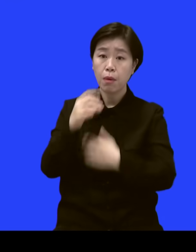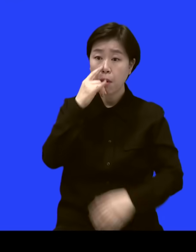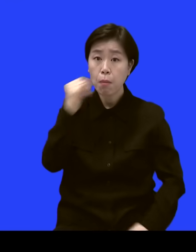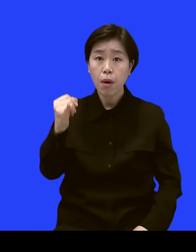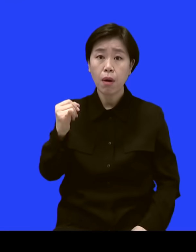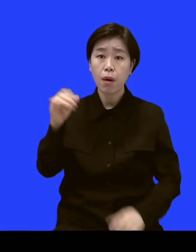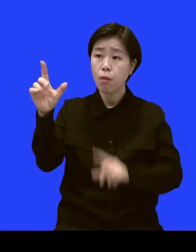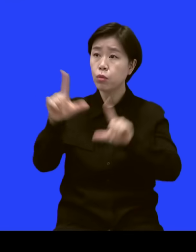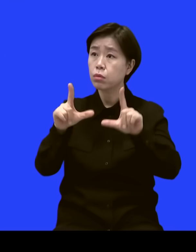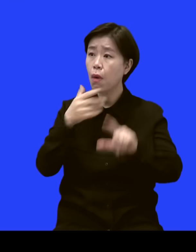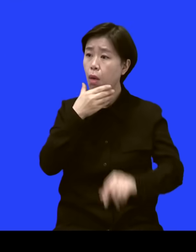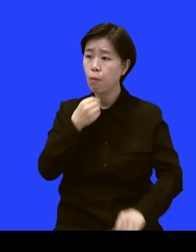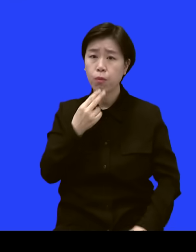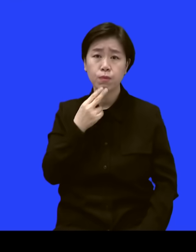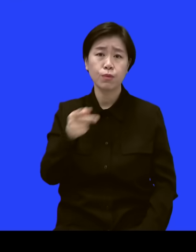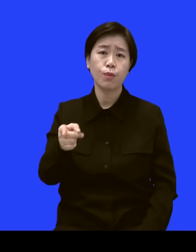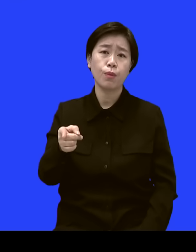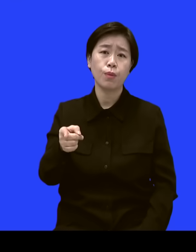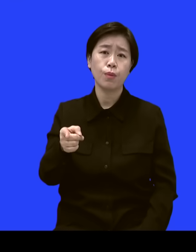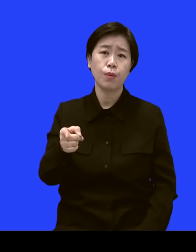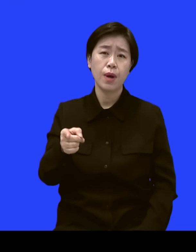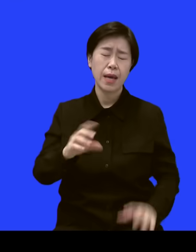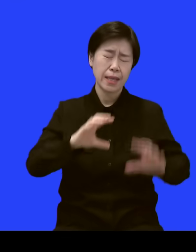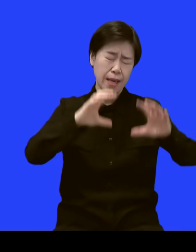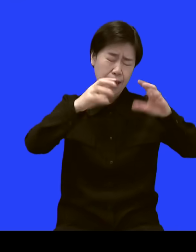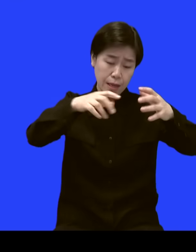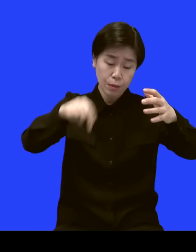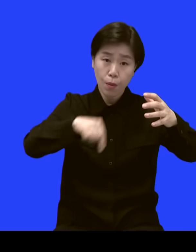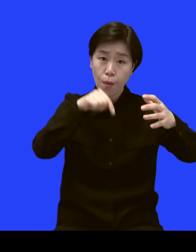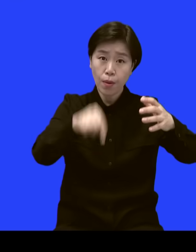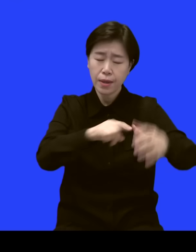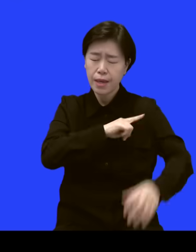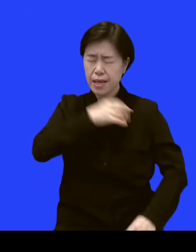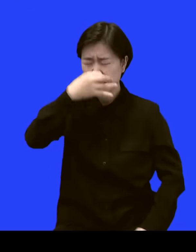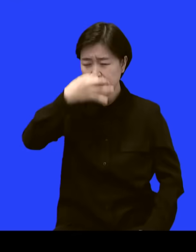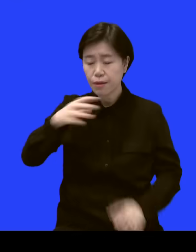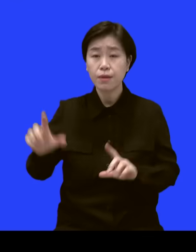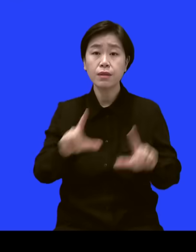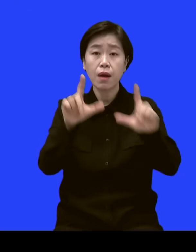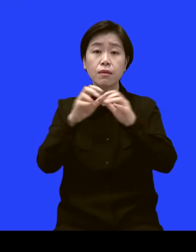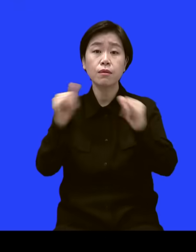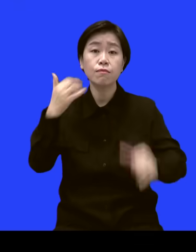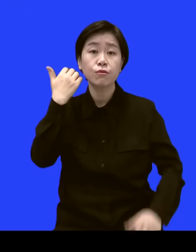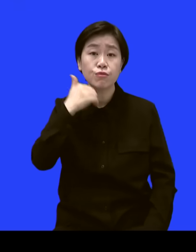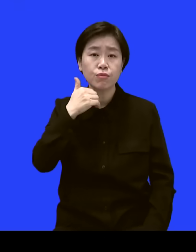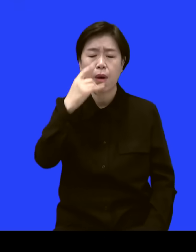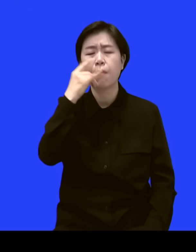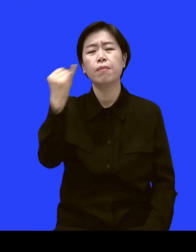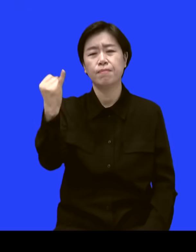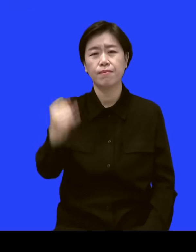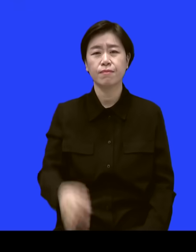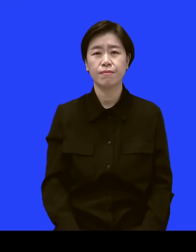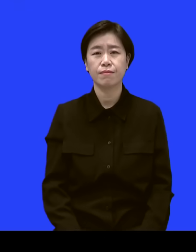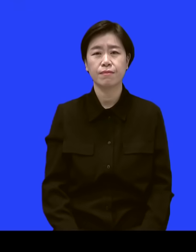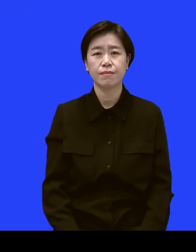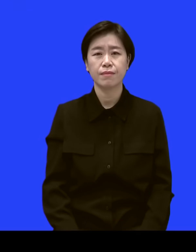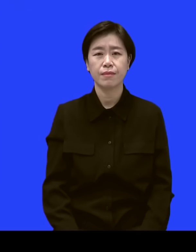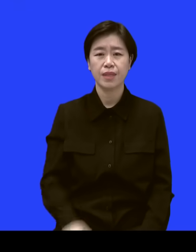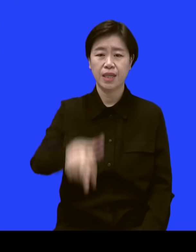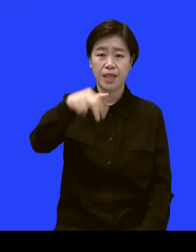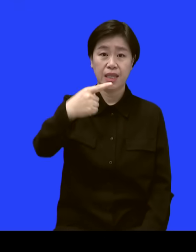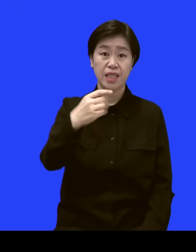세상에서 너무 제일 힘든 사람인 거예요, 저희 엄마는. 층층 시야에. 저희 증조할머니까지 계셨거든요.